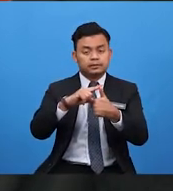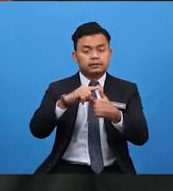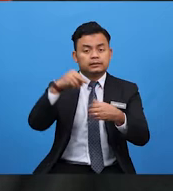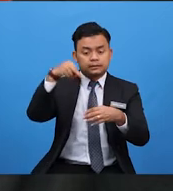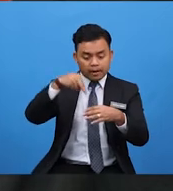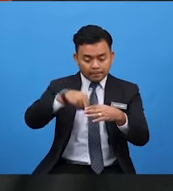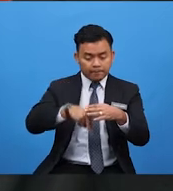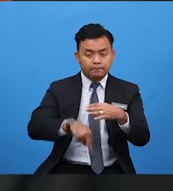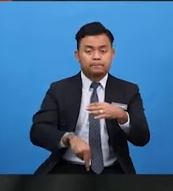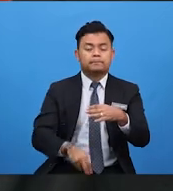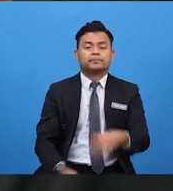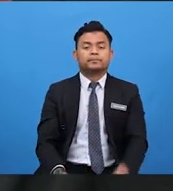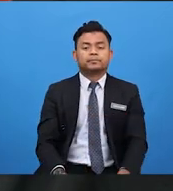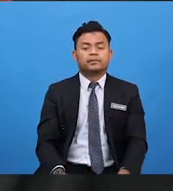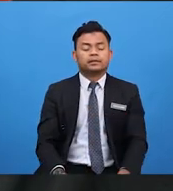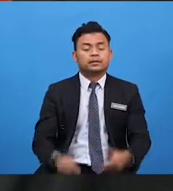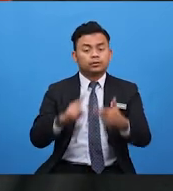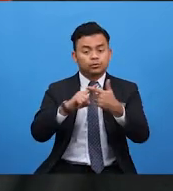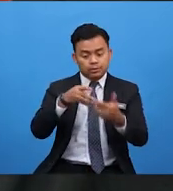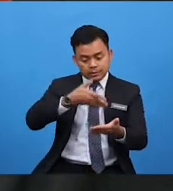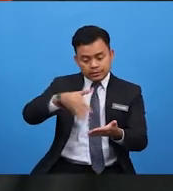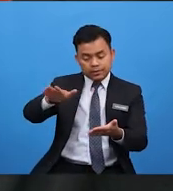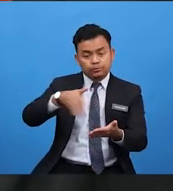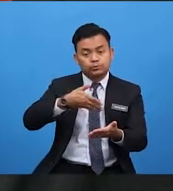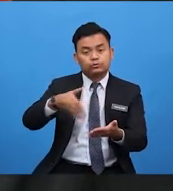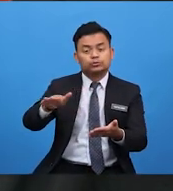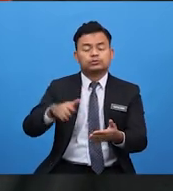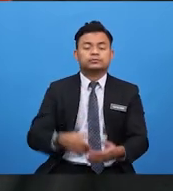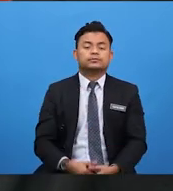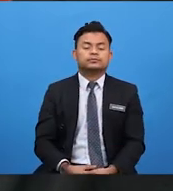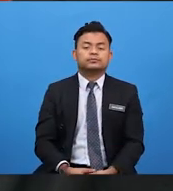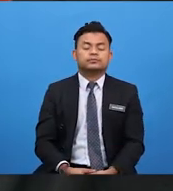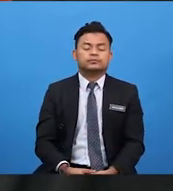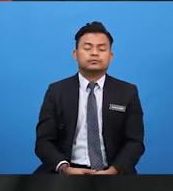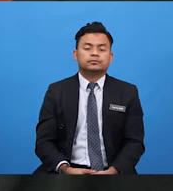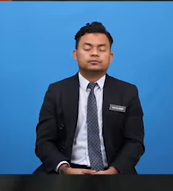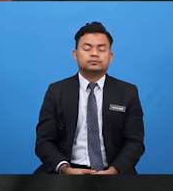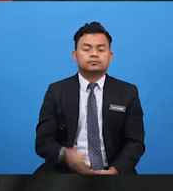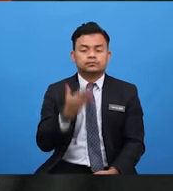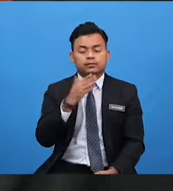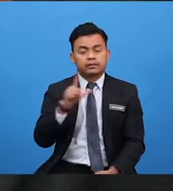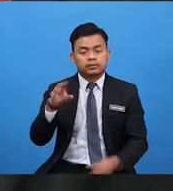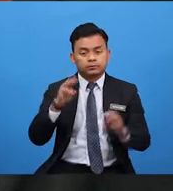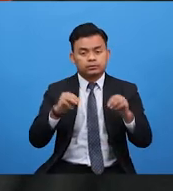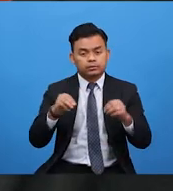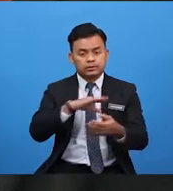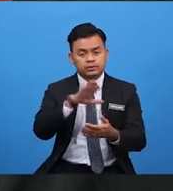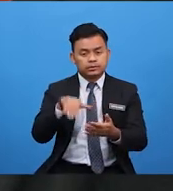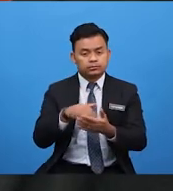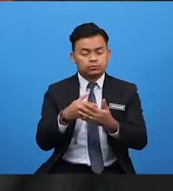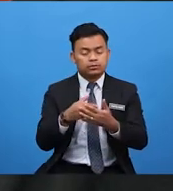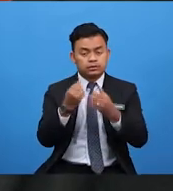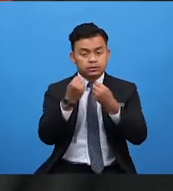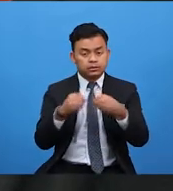rendaman. Kedua, teknik sapuan berus. Baiklah murid-murid, adakah anda semua